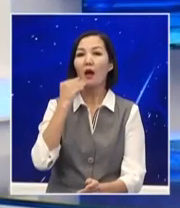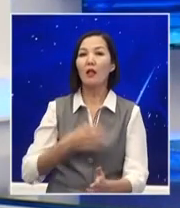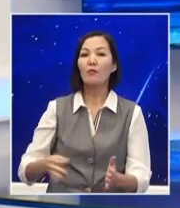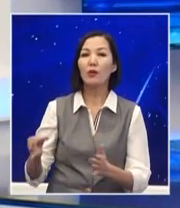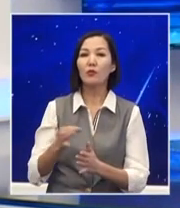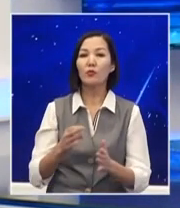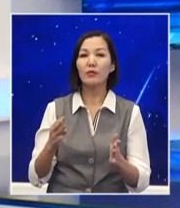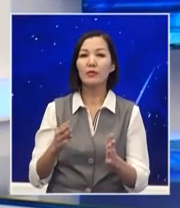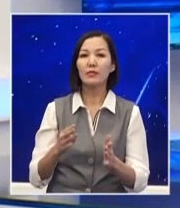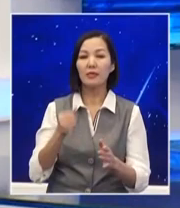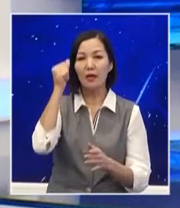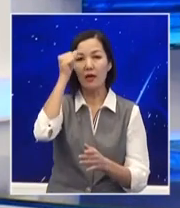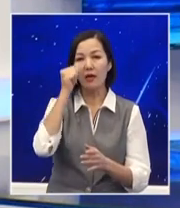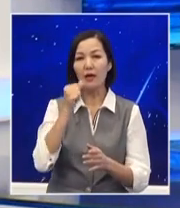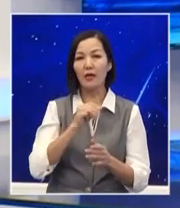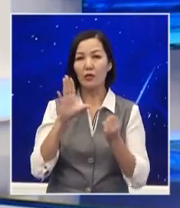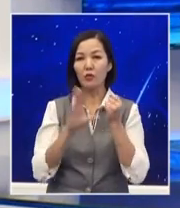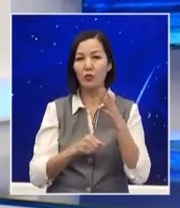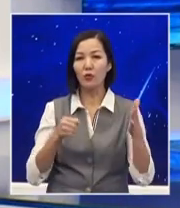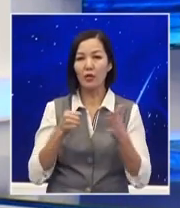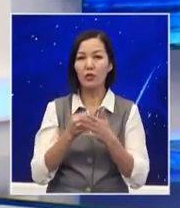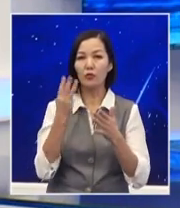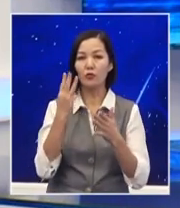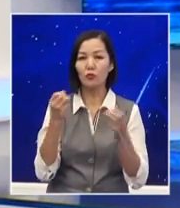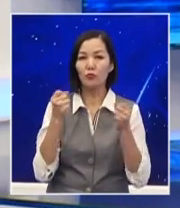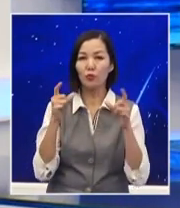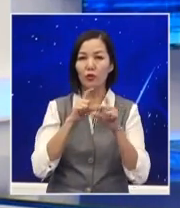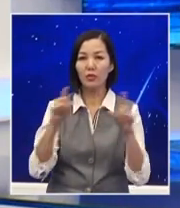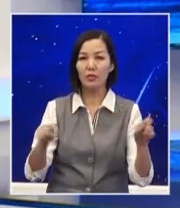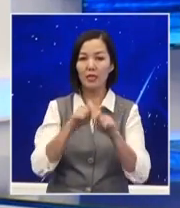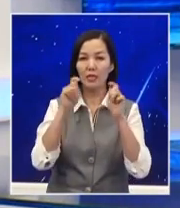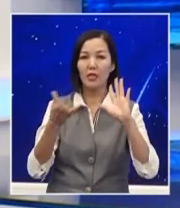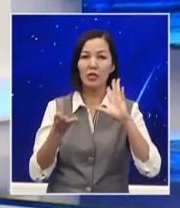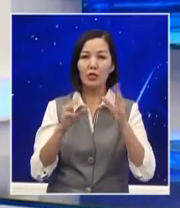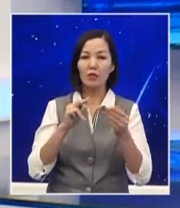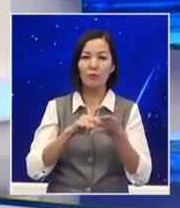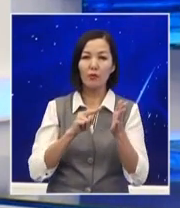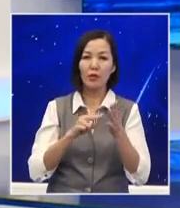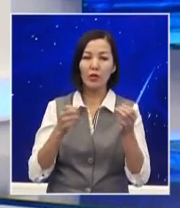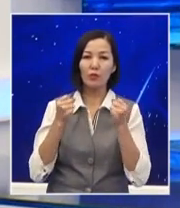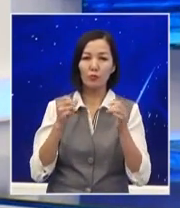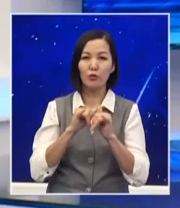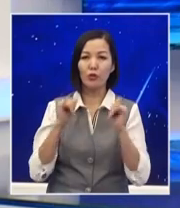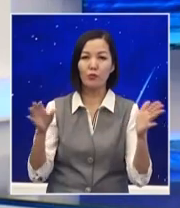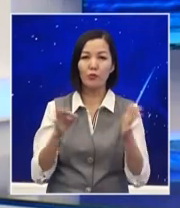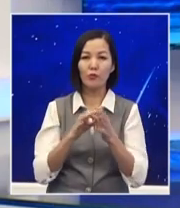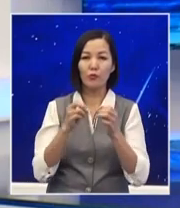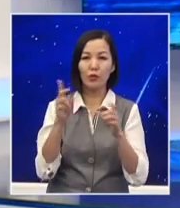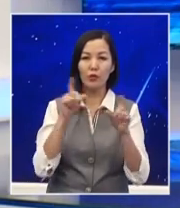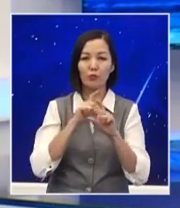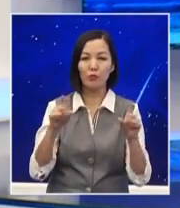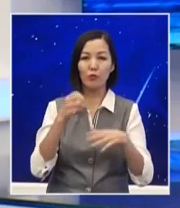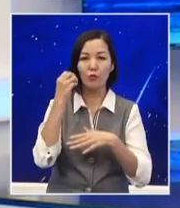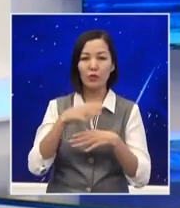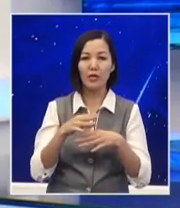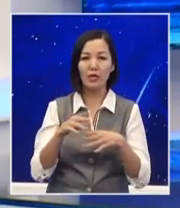Алматы облысында ай соңына дейін 3 спорттық нысан ашылады. Жалпы биыл жоспар өңірде бұқаралық спортты дамыту мақсатында 12